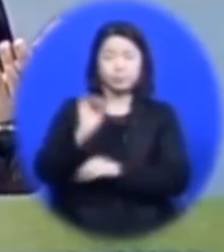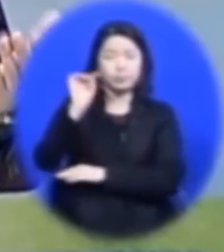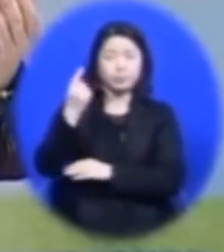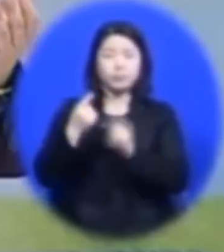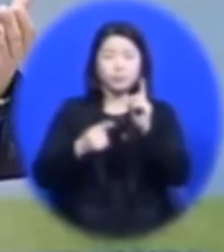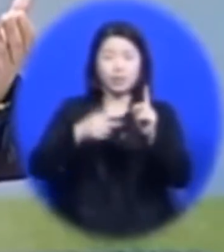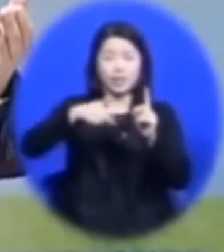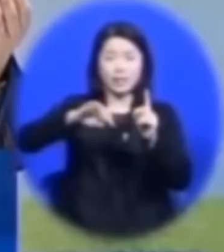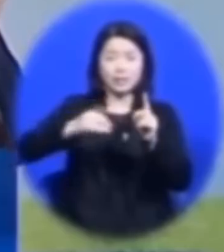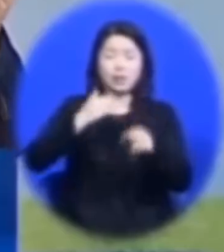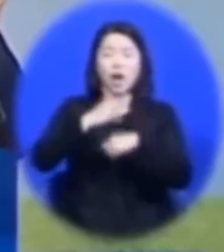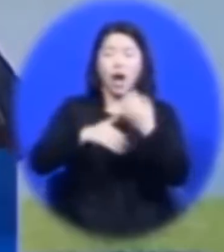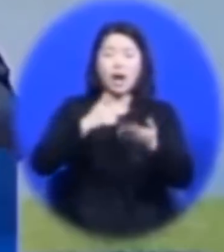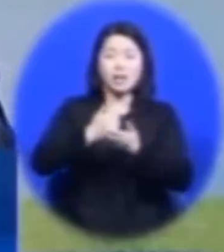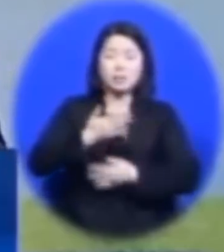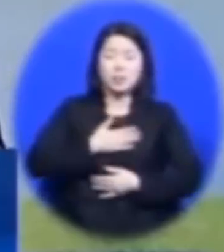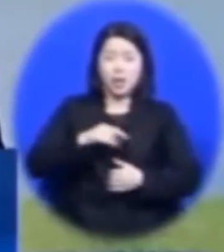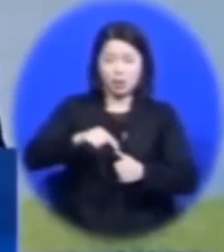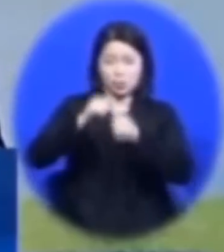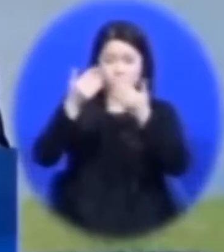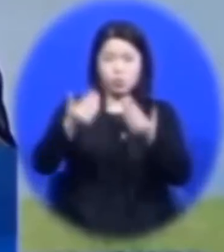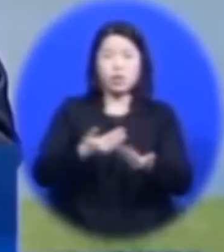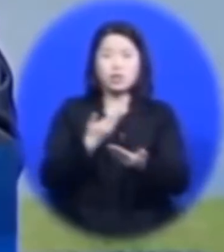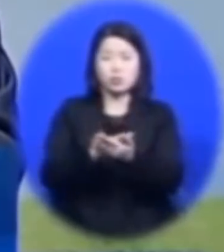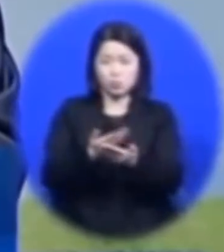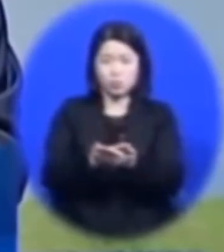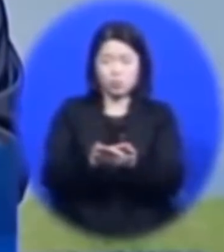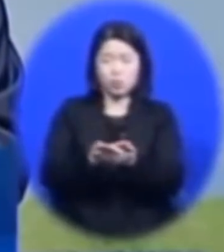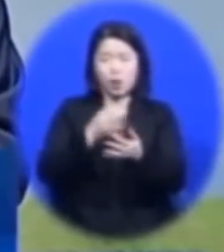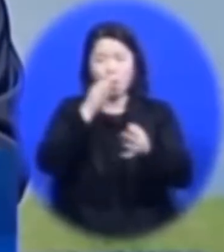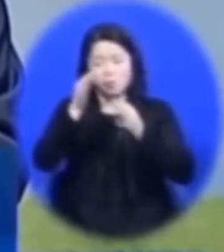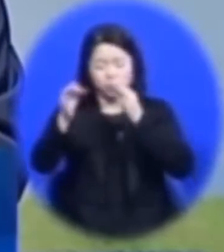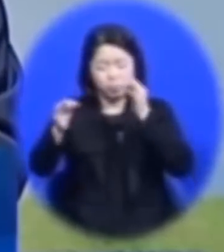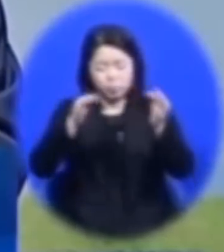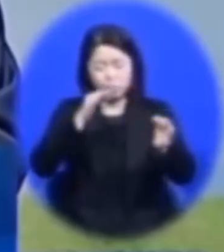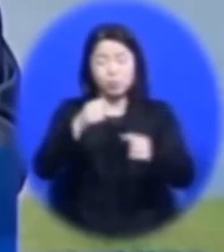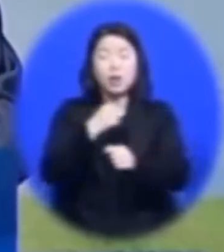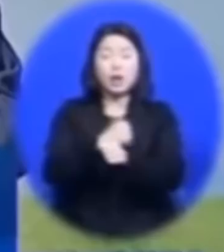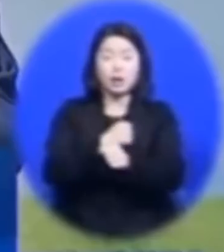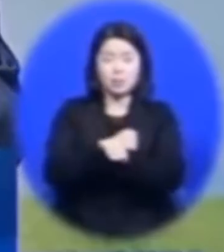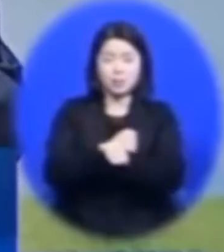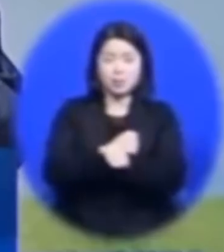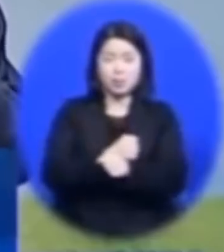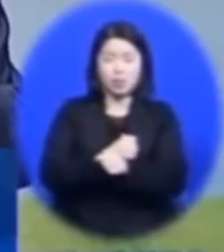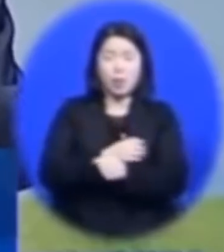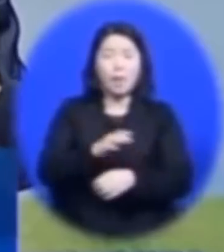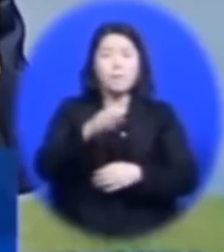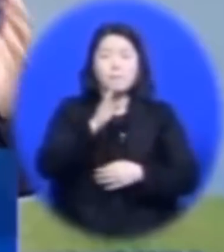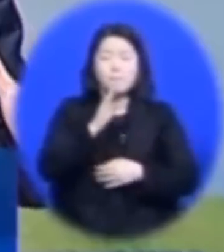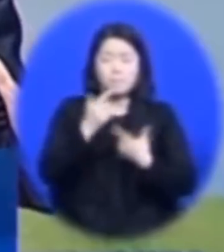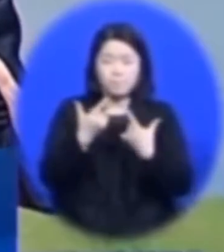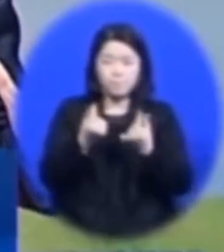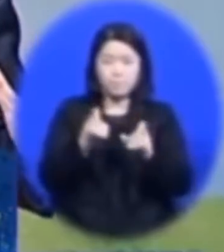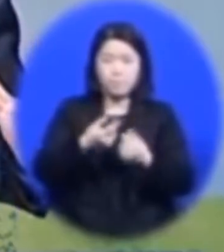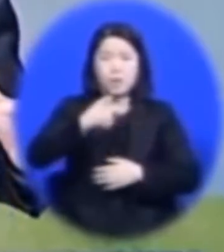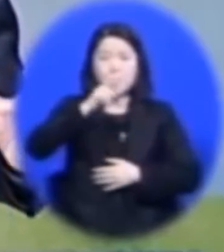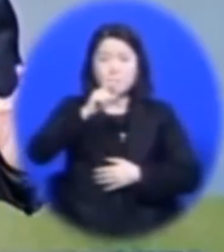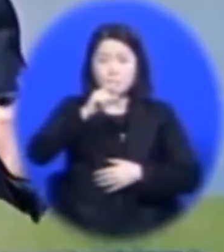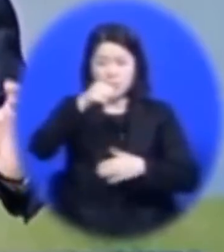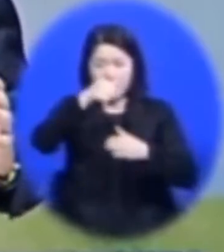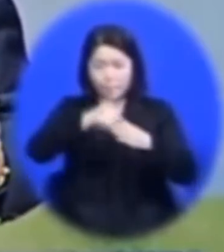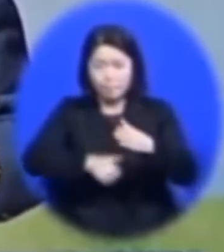하나님 나를 구원해 주십시오 그렇게 부르짖으면서 나치 물에 빠져서 익사 하고